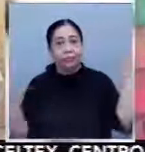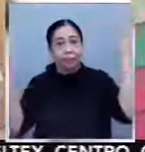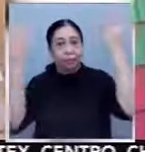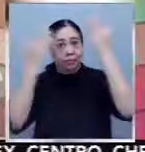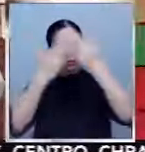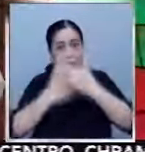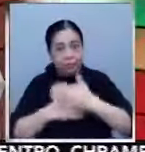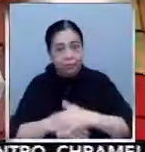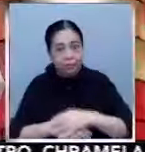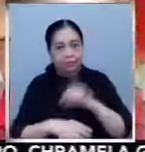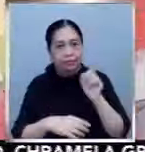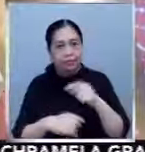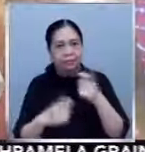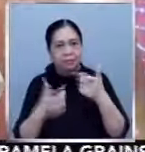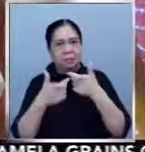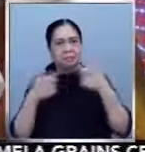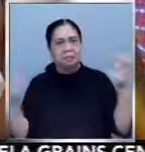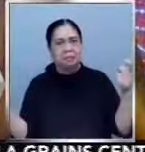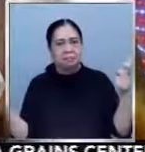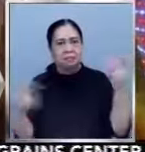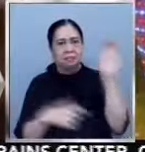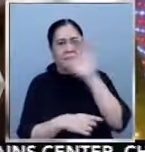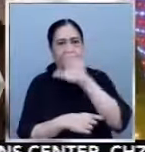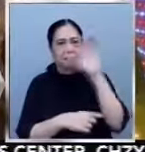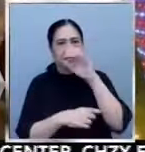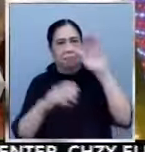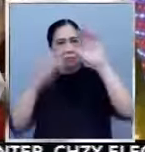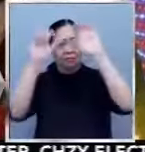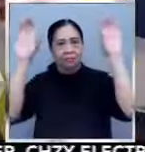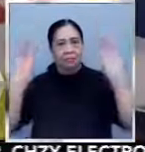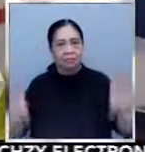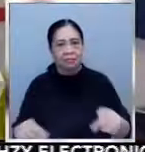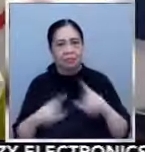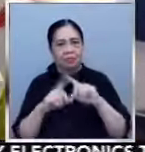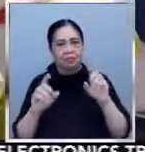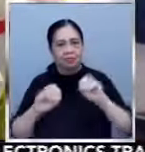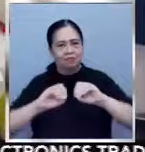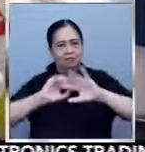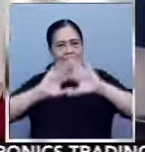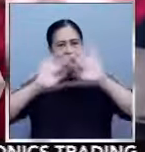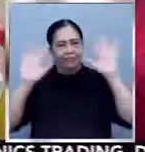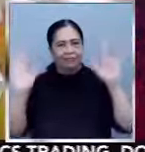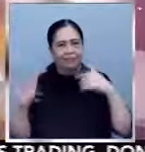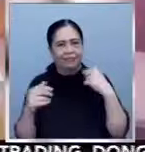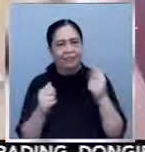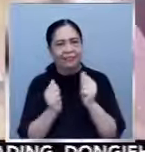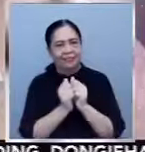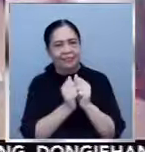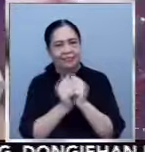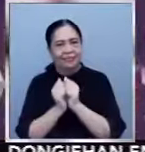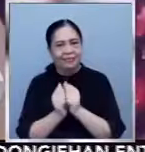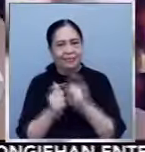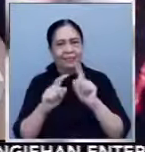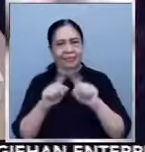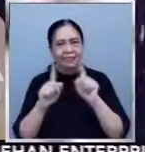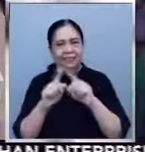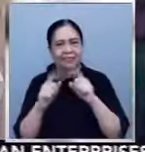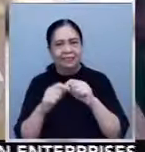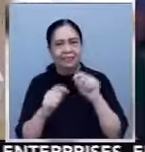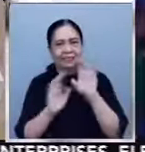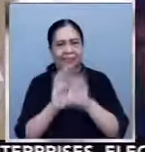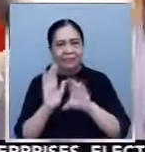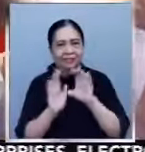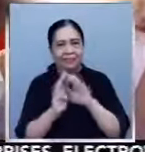trademark na giant Christmas castle ang magpapaliwanag sa paligid, makipag-bonding sa fantasy characters at Disney